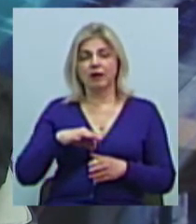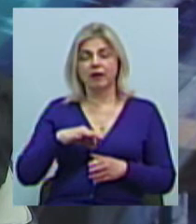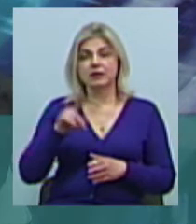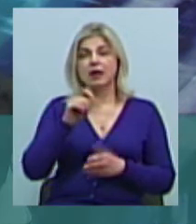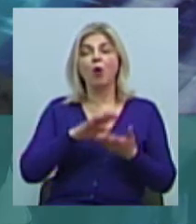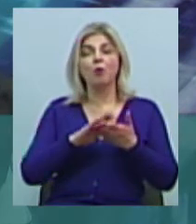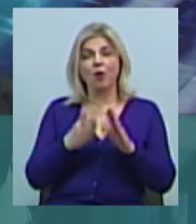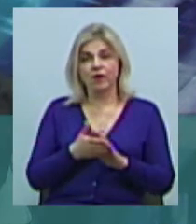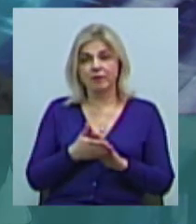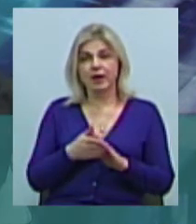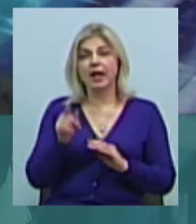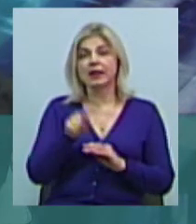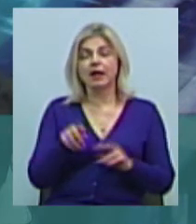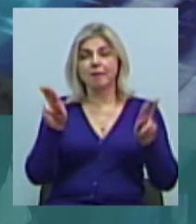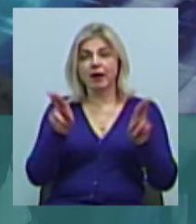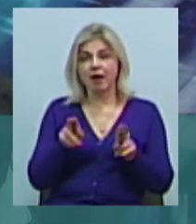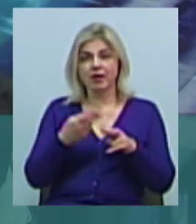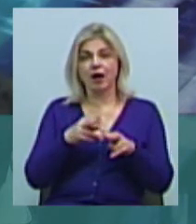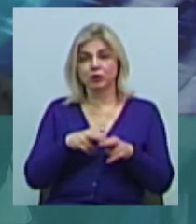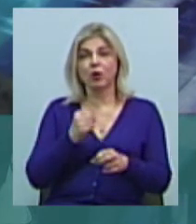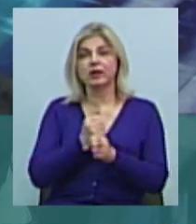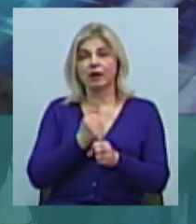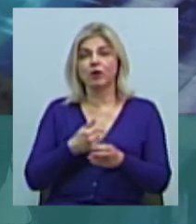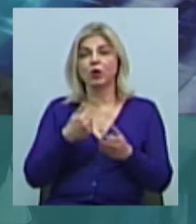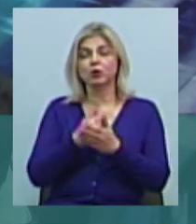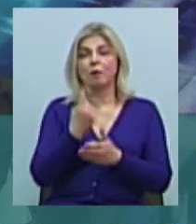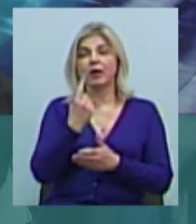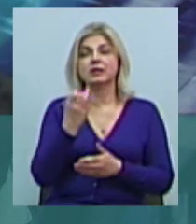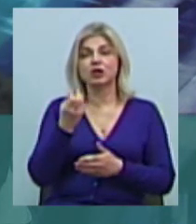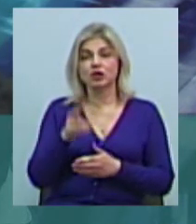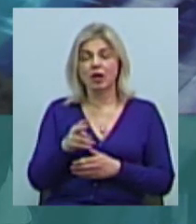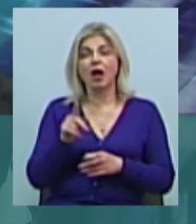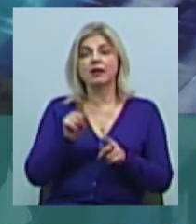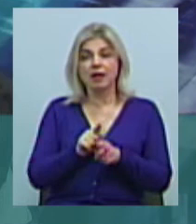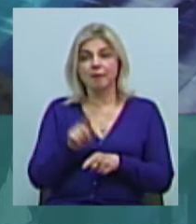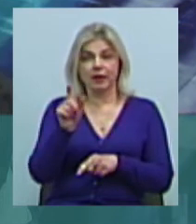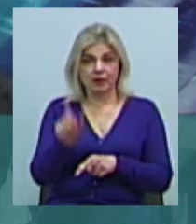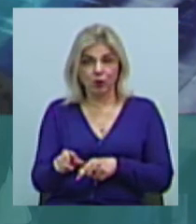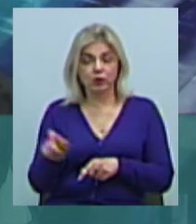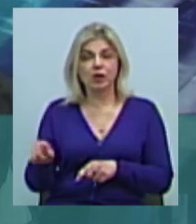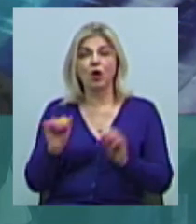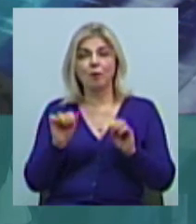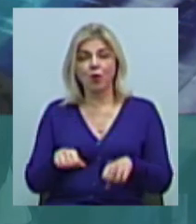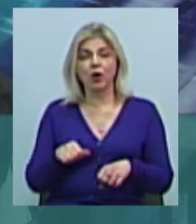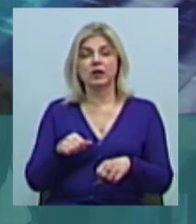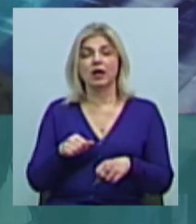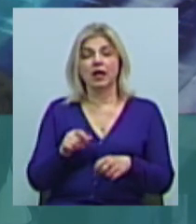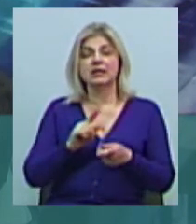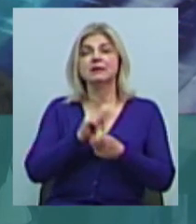умовами тих правил, які діяли до 1 січня 2019 року, саме такі споживачі могли собі змінити